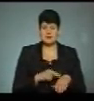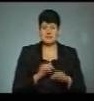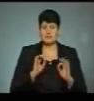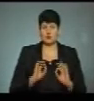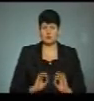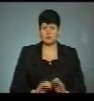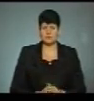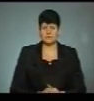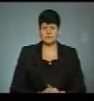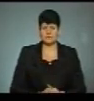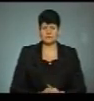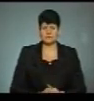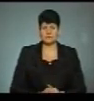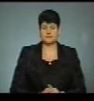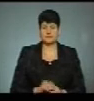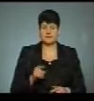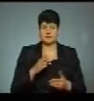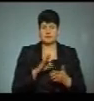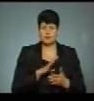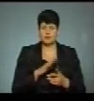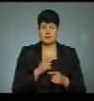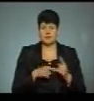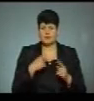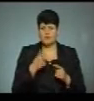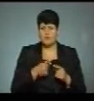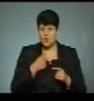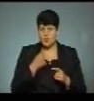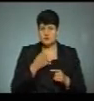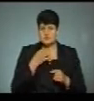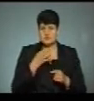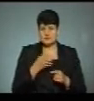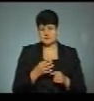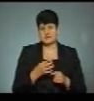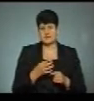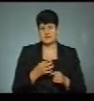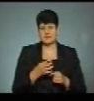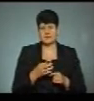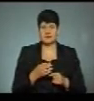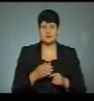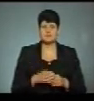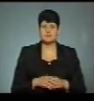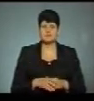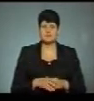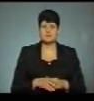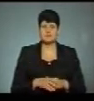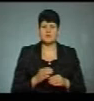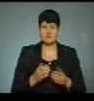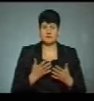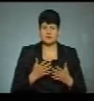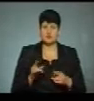прокуратури. Він діяв півроку, розповів заступник начальника управління стратегічних розслідувань Віталій Кравчук. Встановлено,